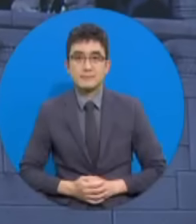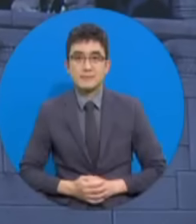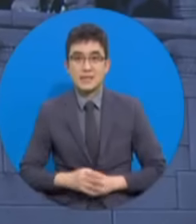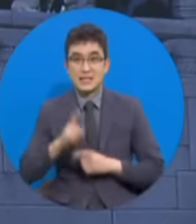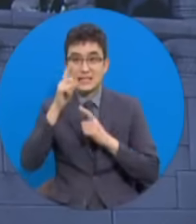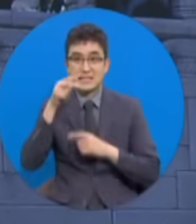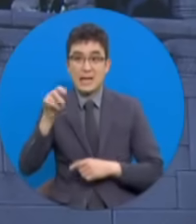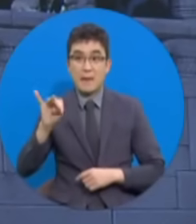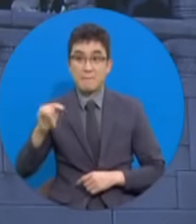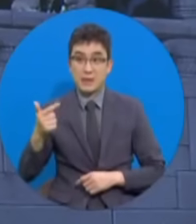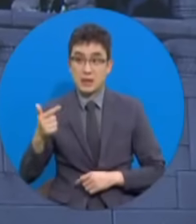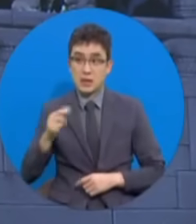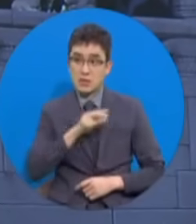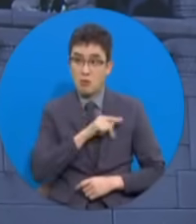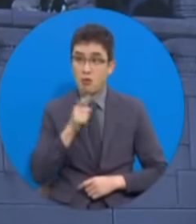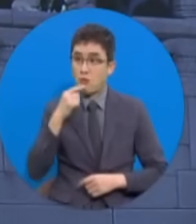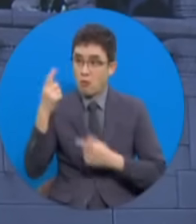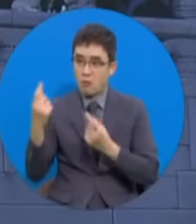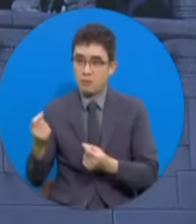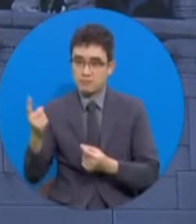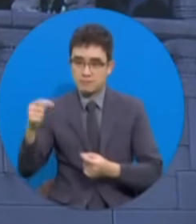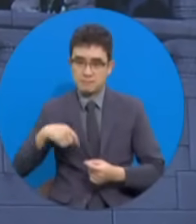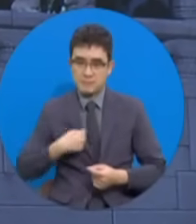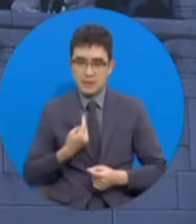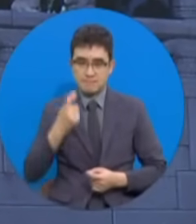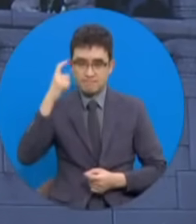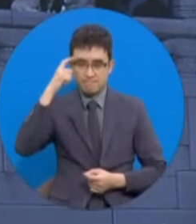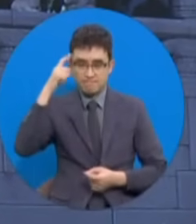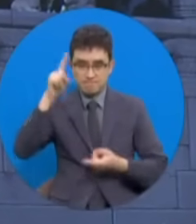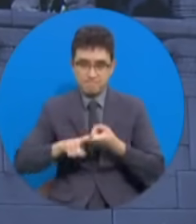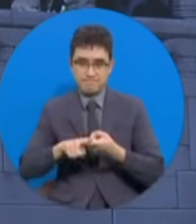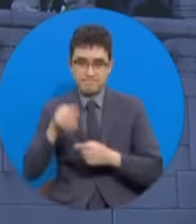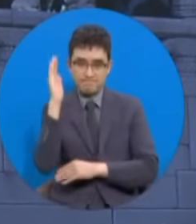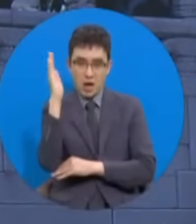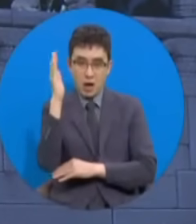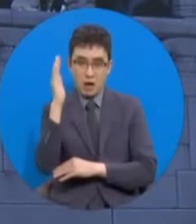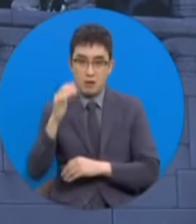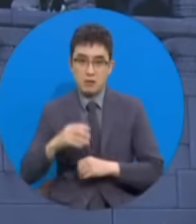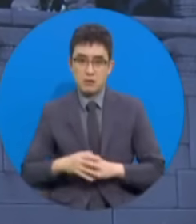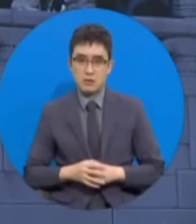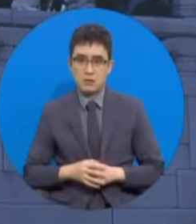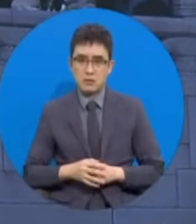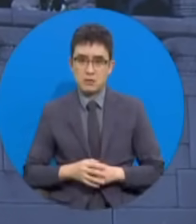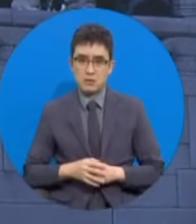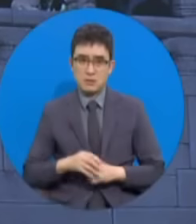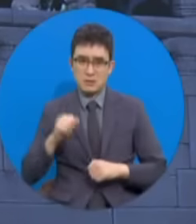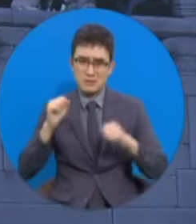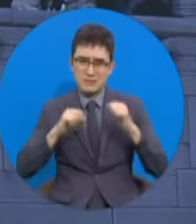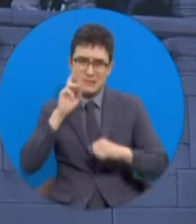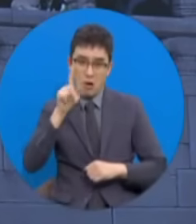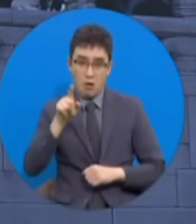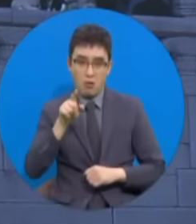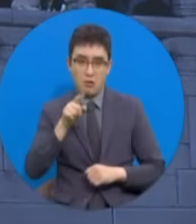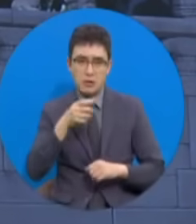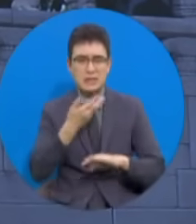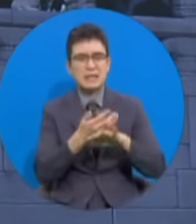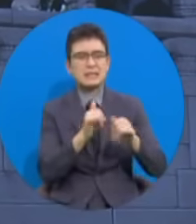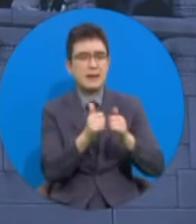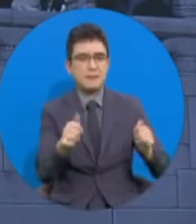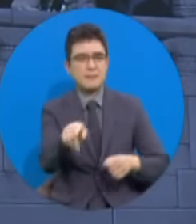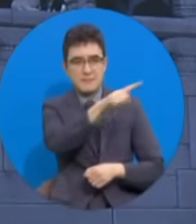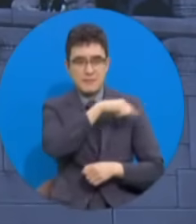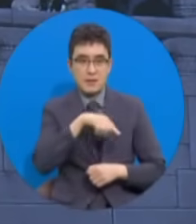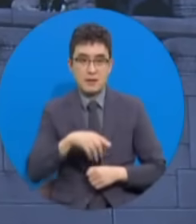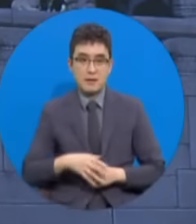이상민 의원만큼 소신발언한 사람이 누구이냐? 해당 행위를 한 사람은 다른 사람이다 라면 지도부를 질타한 겁니다.